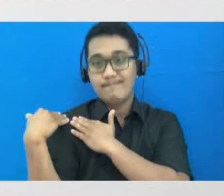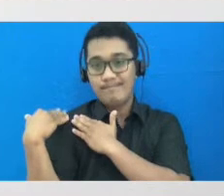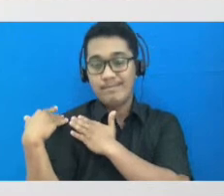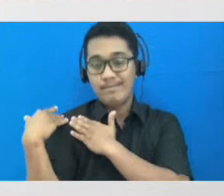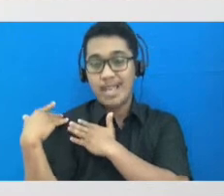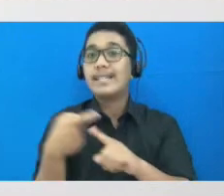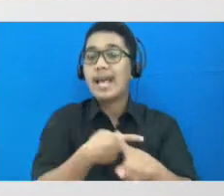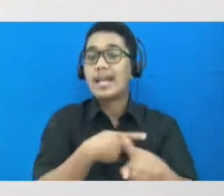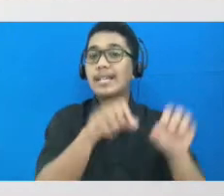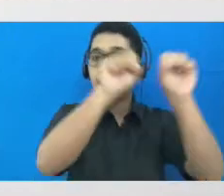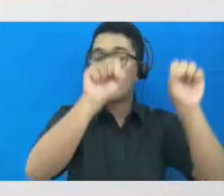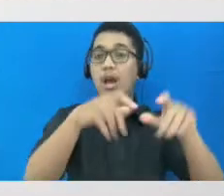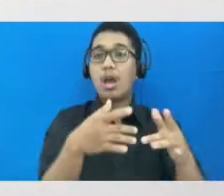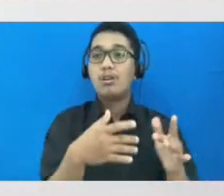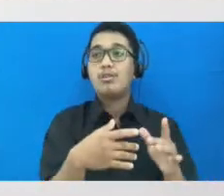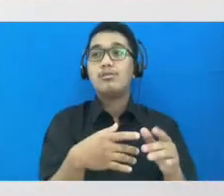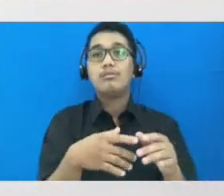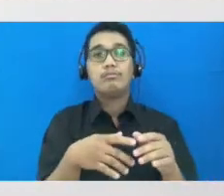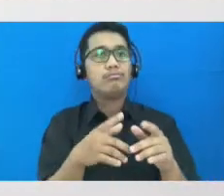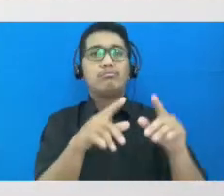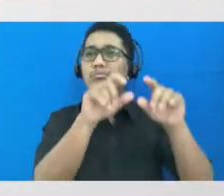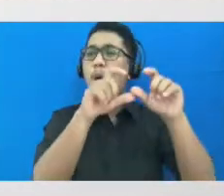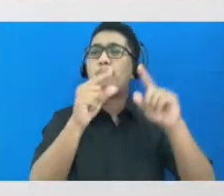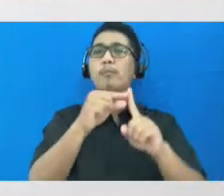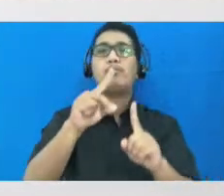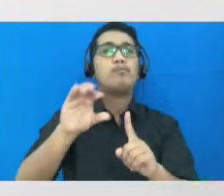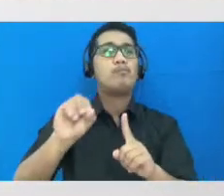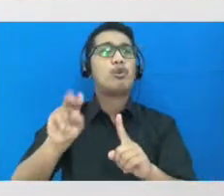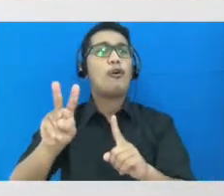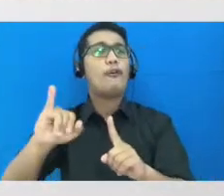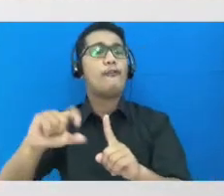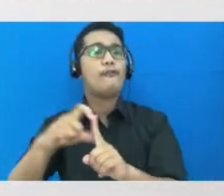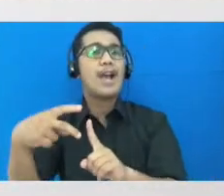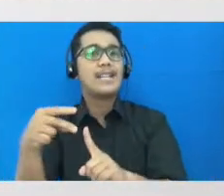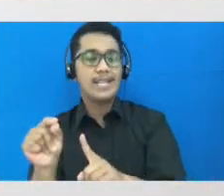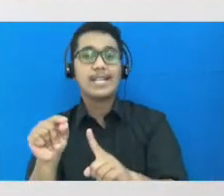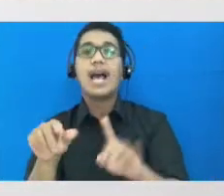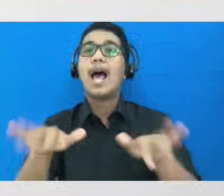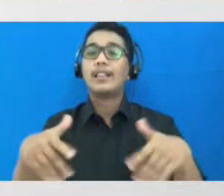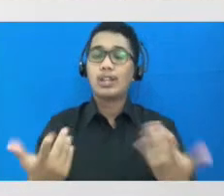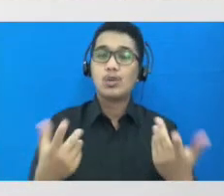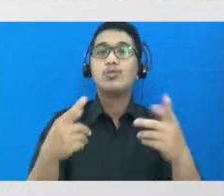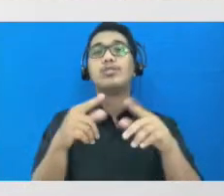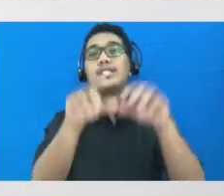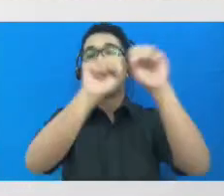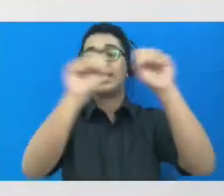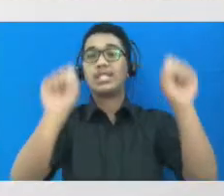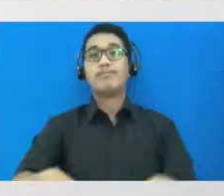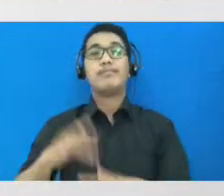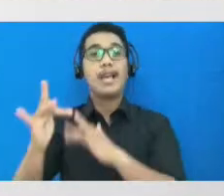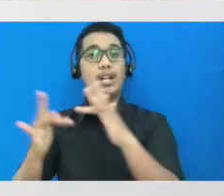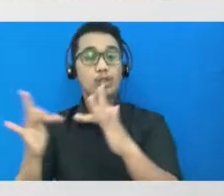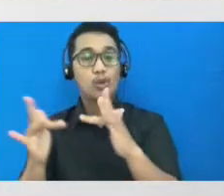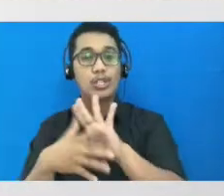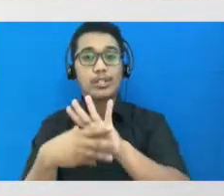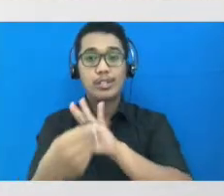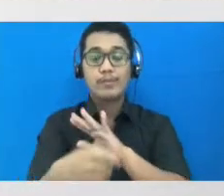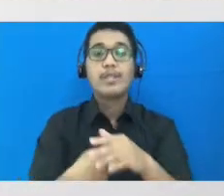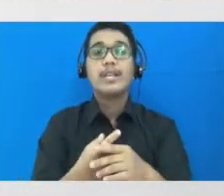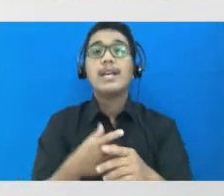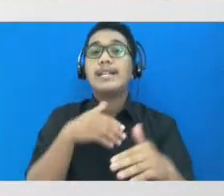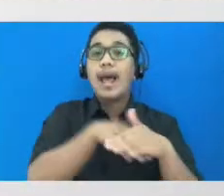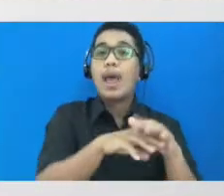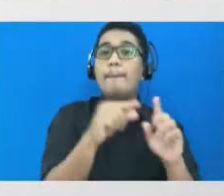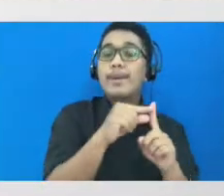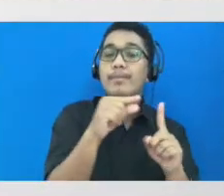elektronik. Kalau di dunia perbankan ada prinsip mengenai know your customer, maka di dalam PP71